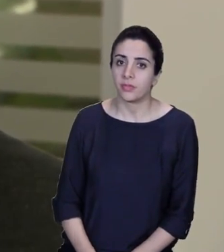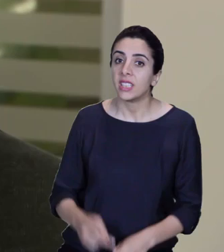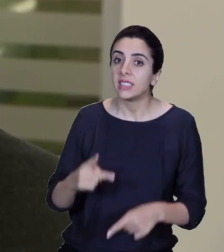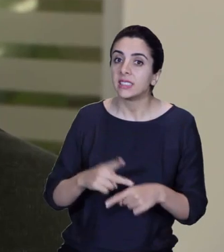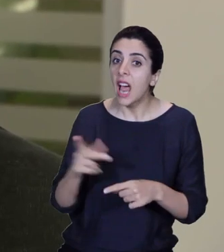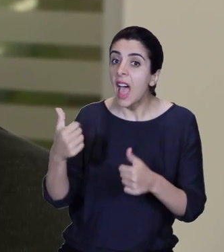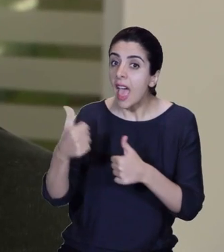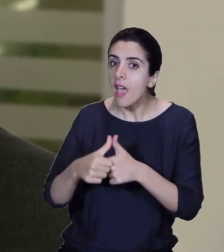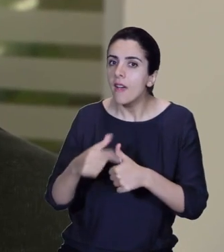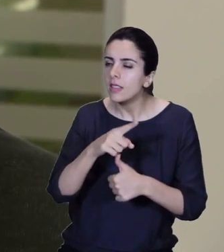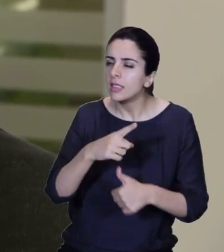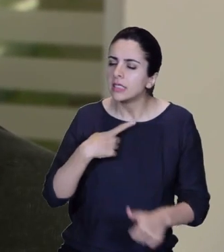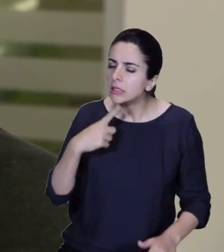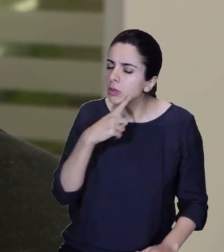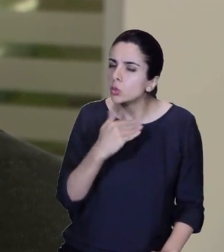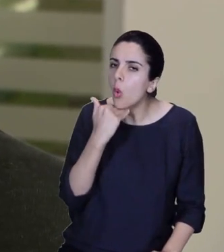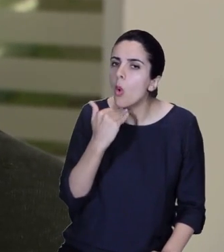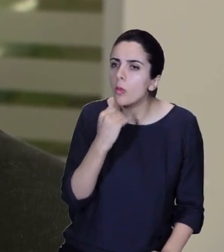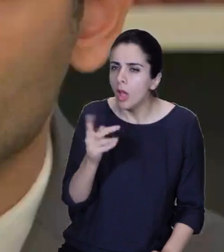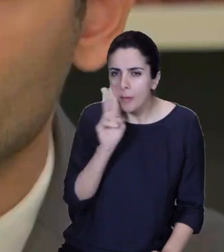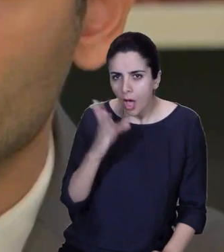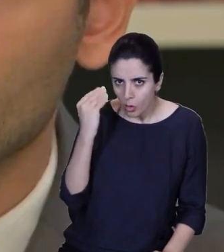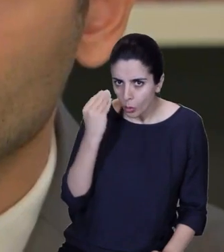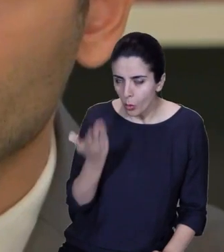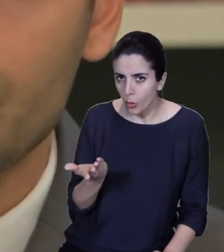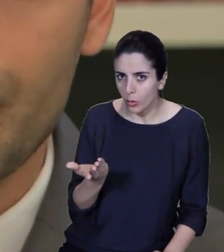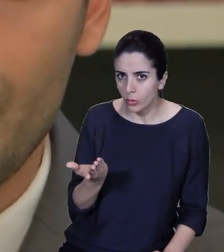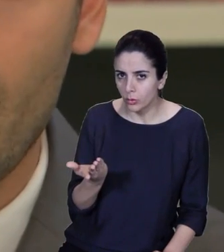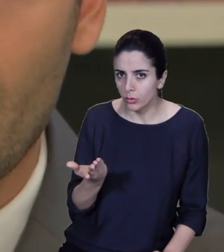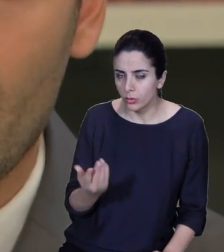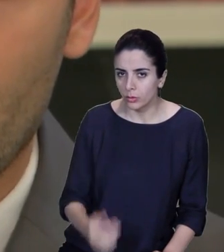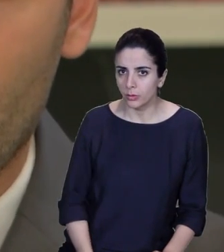Zehra ile evlenmeni hazmedemedi. Bunun farkındasın değil mi?